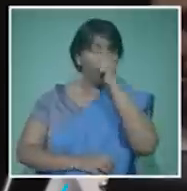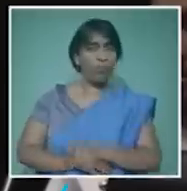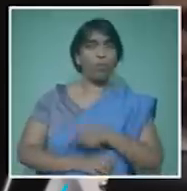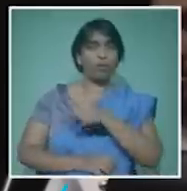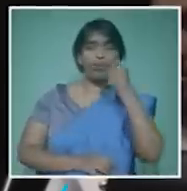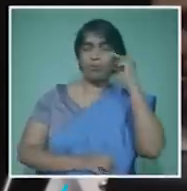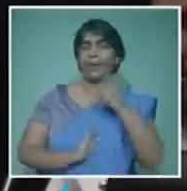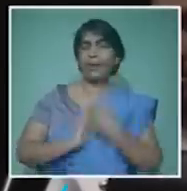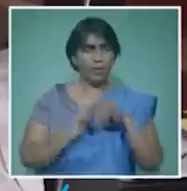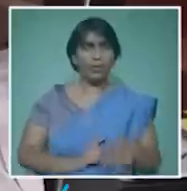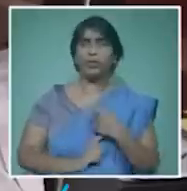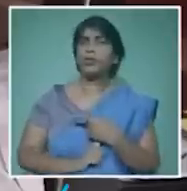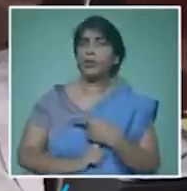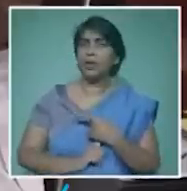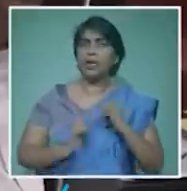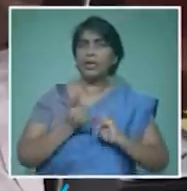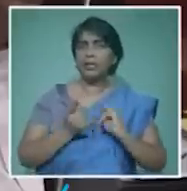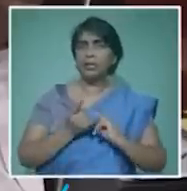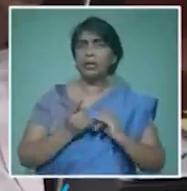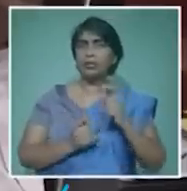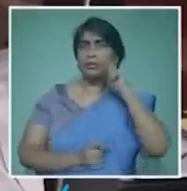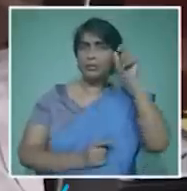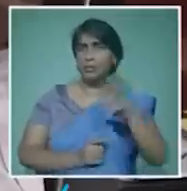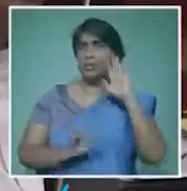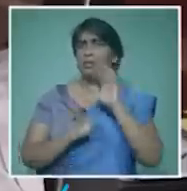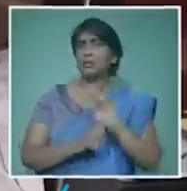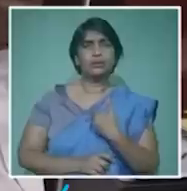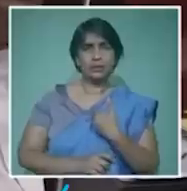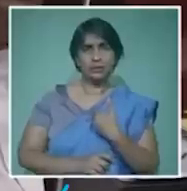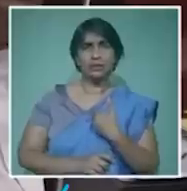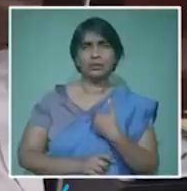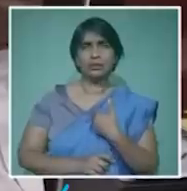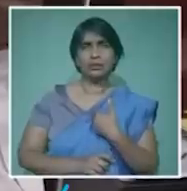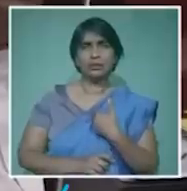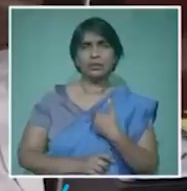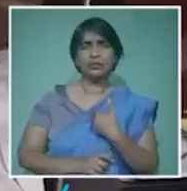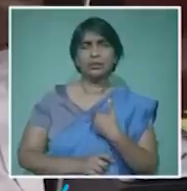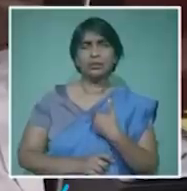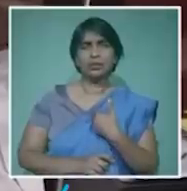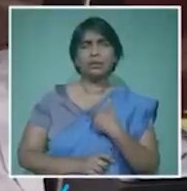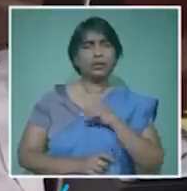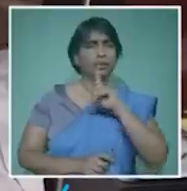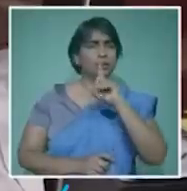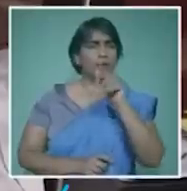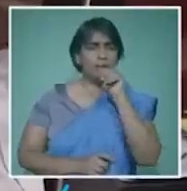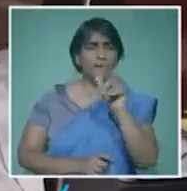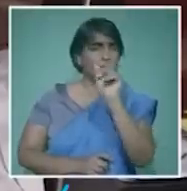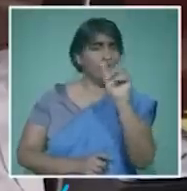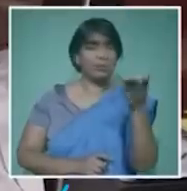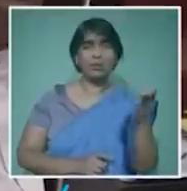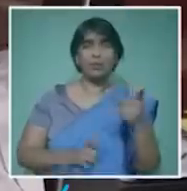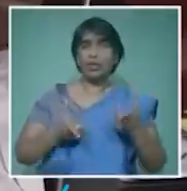එරෙහිව අපි නීතිය ක්‍රියාත්මක කරනවා. සේපාල අමරසිංහ මැතිතුමාගේ ප්‍රකාශය ඇත්ත වශයෙන්ම මට ලැජ්ජයි. මම සභාවට කියන්න කැමති වචන සෙට් එක.